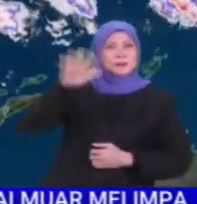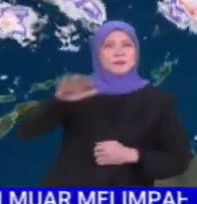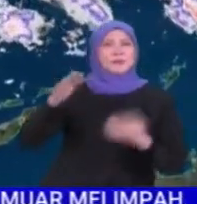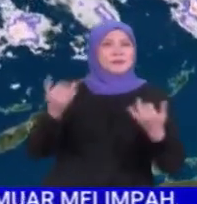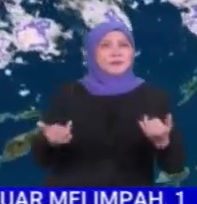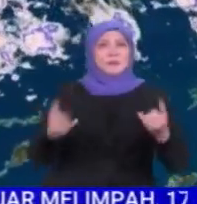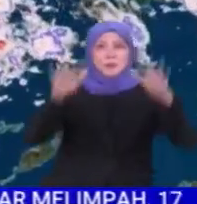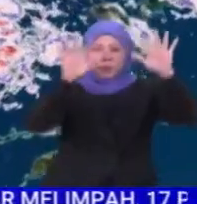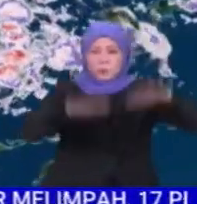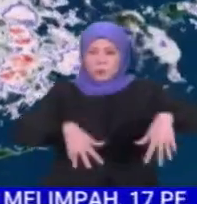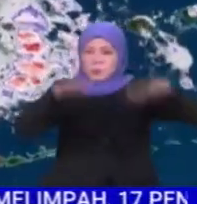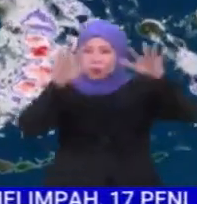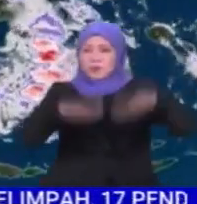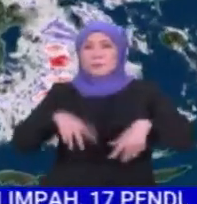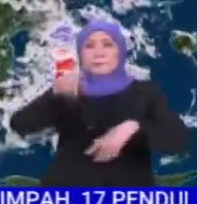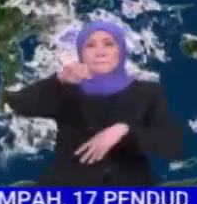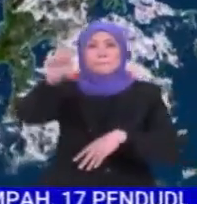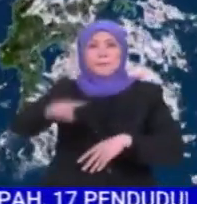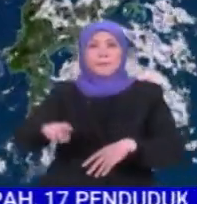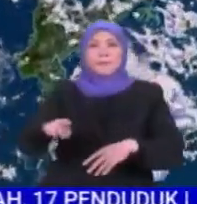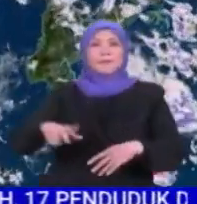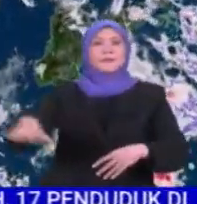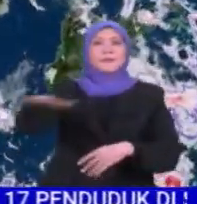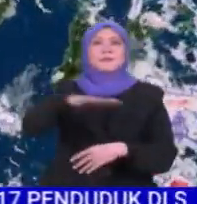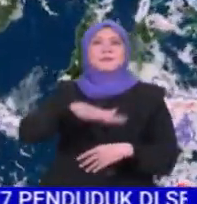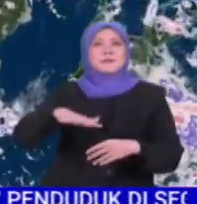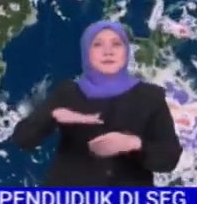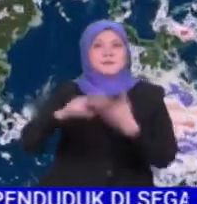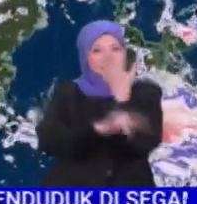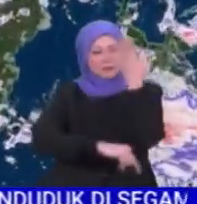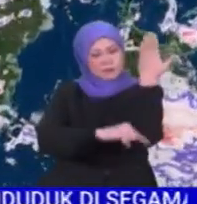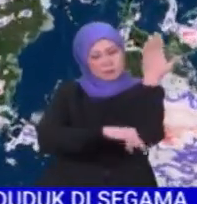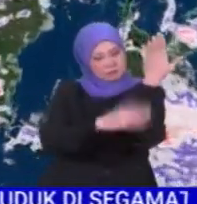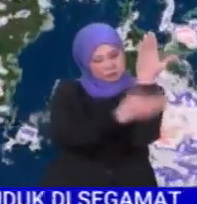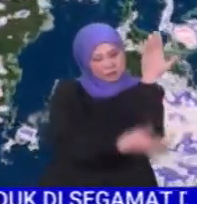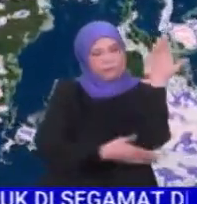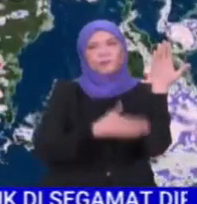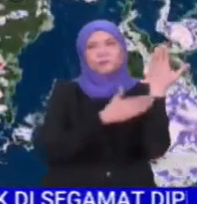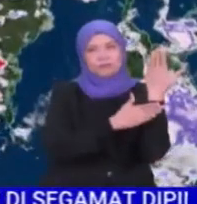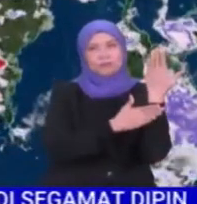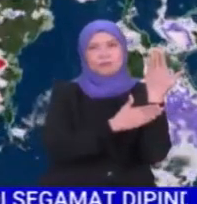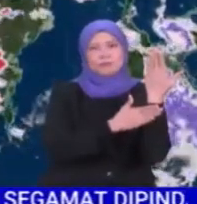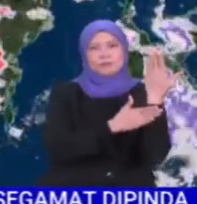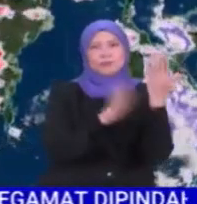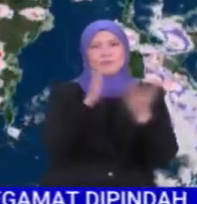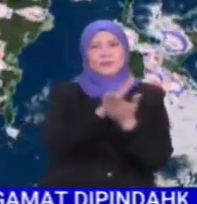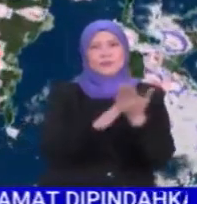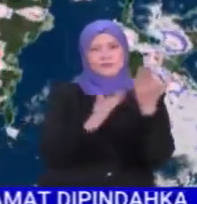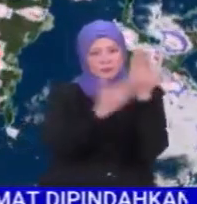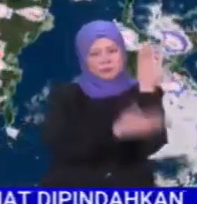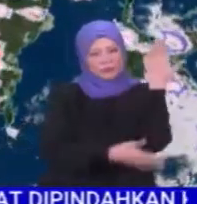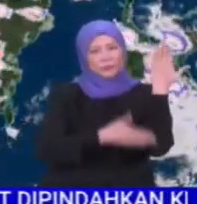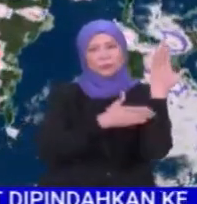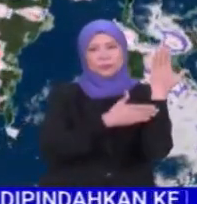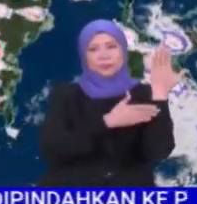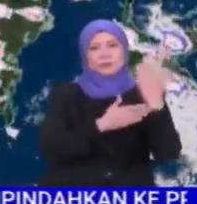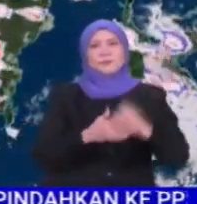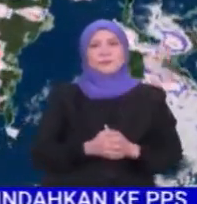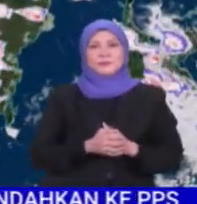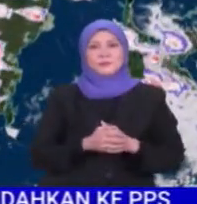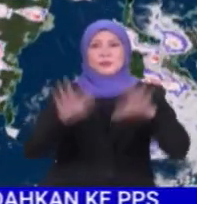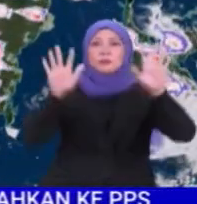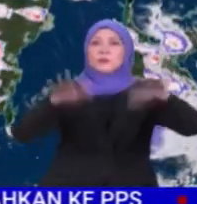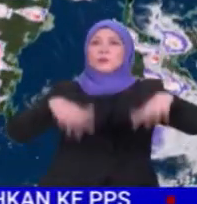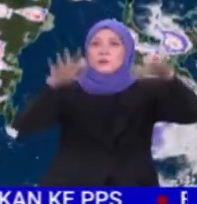hujan berserta berpetir kini sedang berlaku di hampir ke semua negeri di seluruh negara, terutamanya di bahagian semenanjung Malaysia, dan